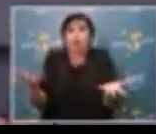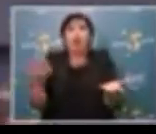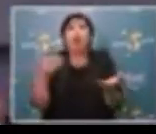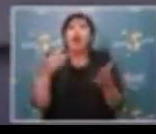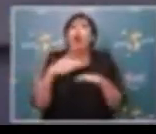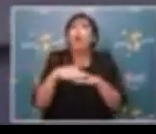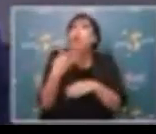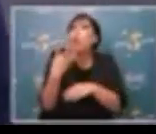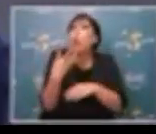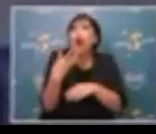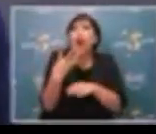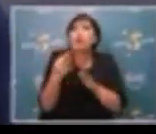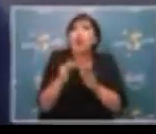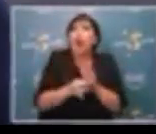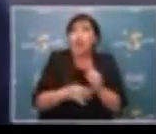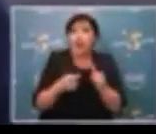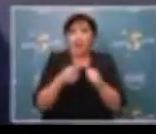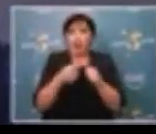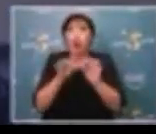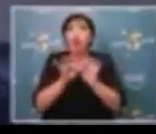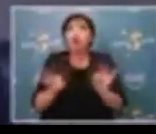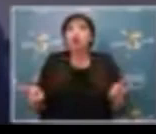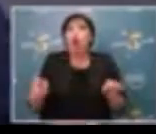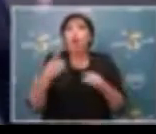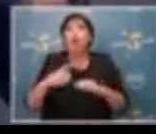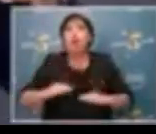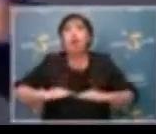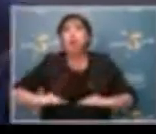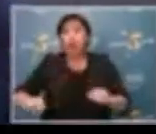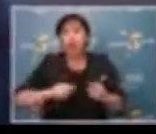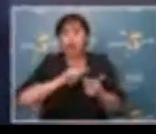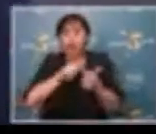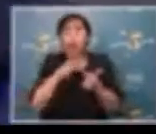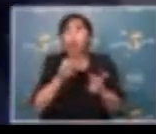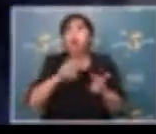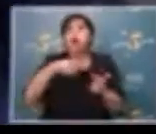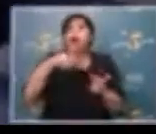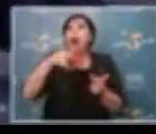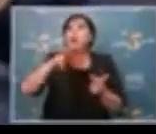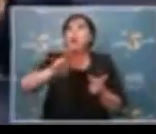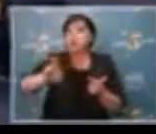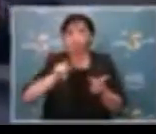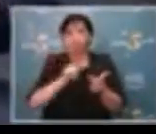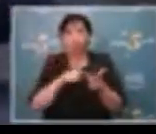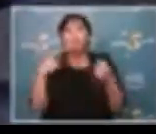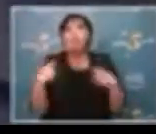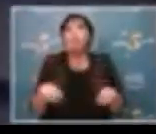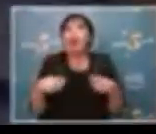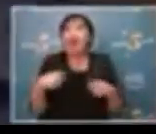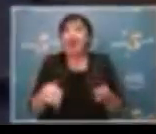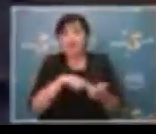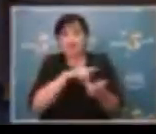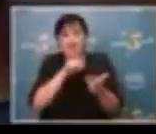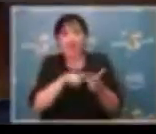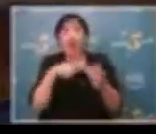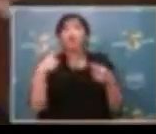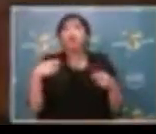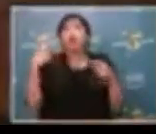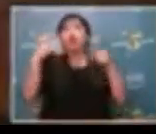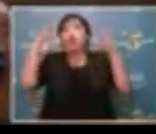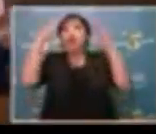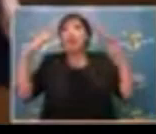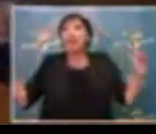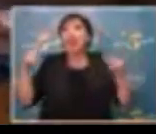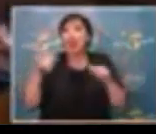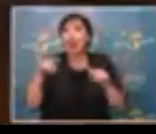4 elementi, la stoffa per le basi, il bambù, la plastica e altra stoffa per i tetti, ma una